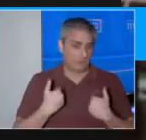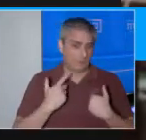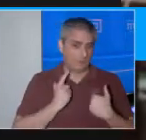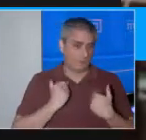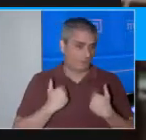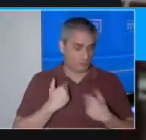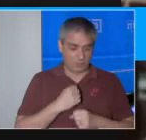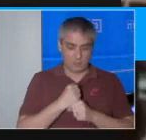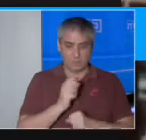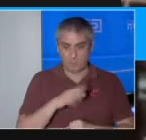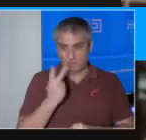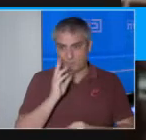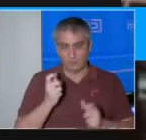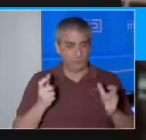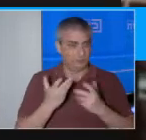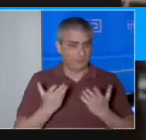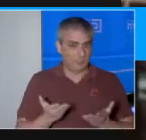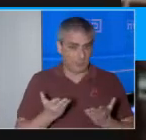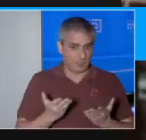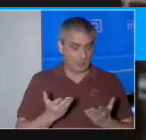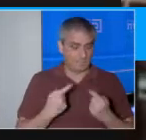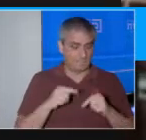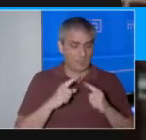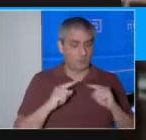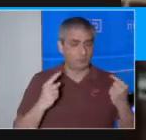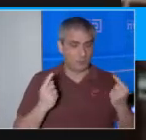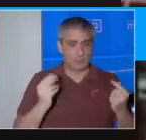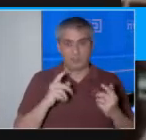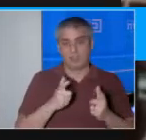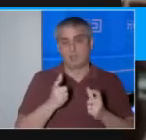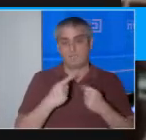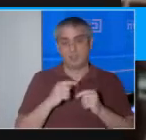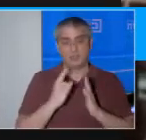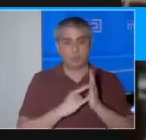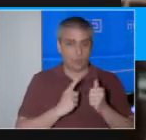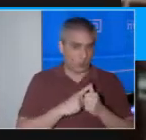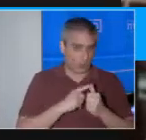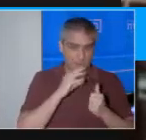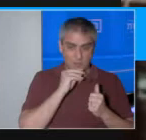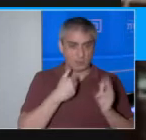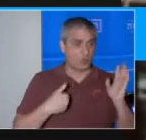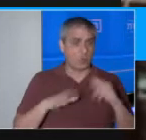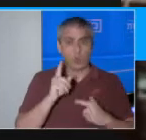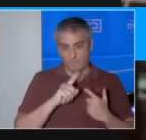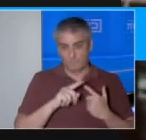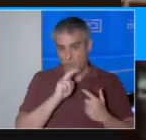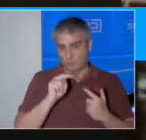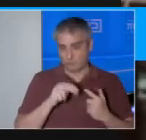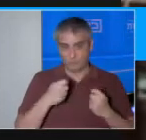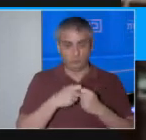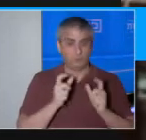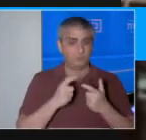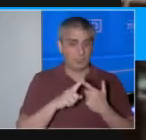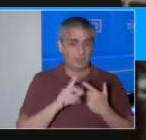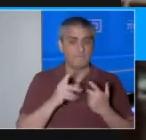אישית כנציג כמובן של סיעה, בוועדות השונות, בין אם זה בוועדת החוקה, שדנה ברוב הסוגיות שקשורות